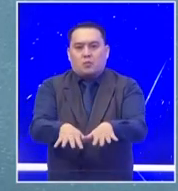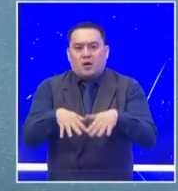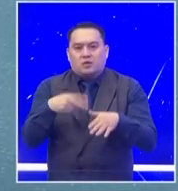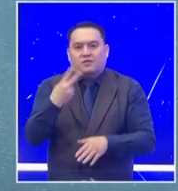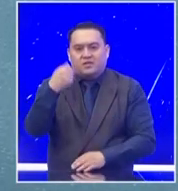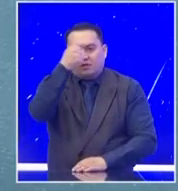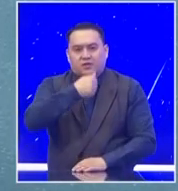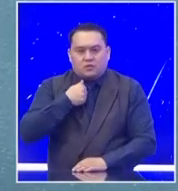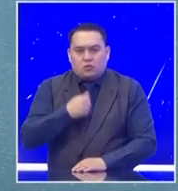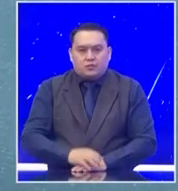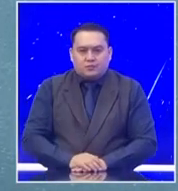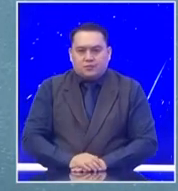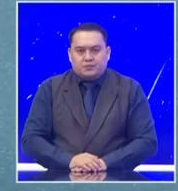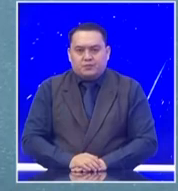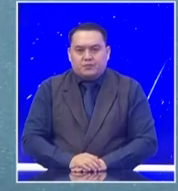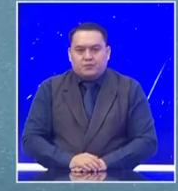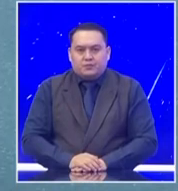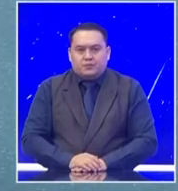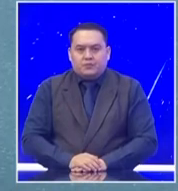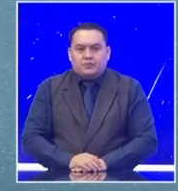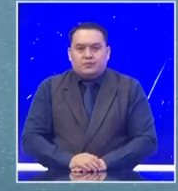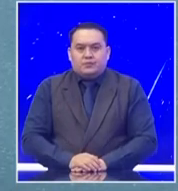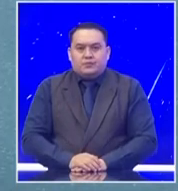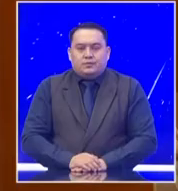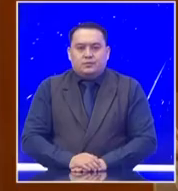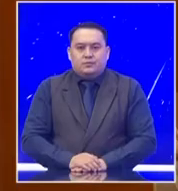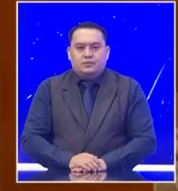парламента в апреле 2020 года.